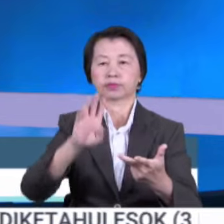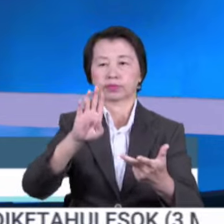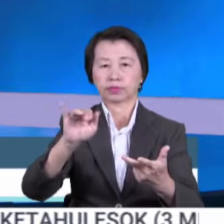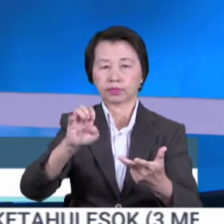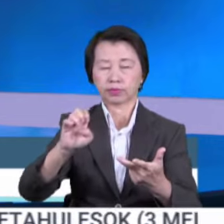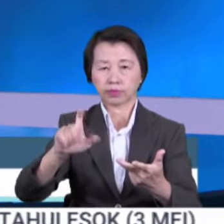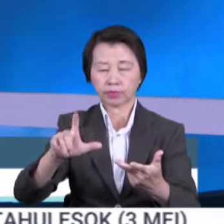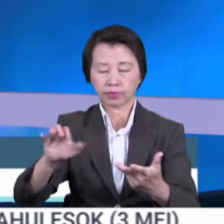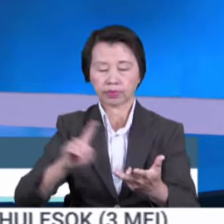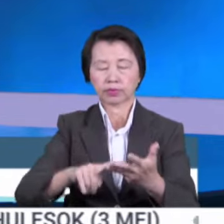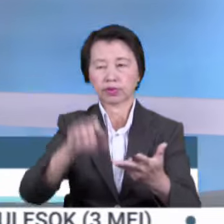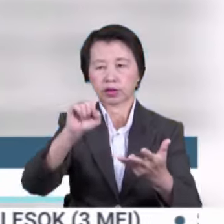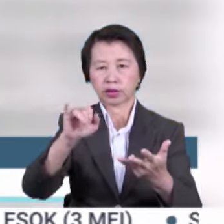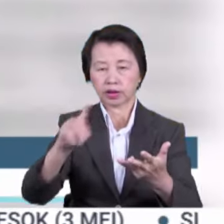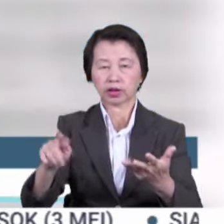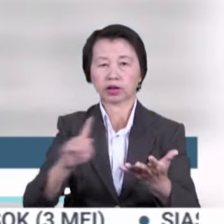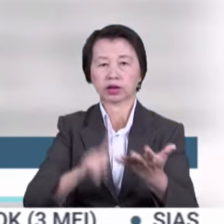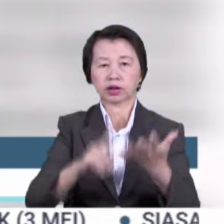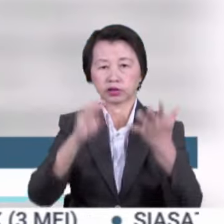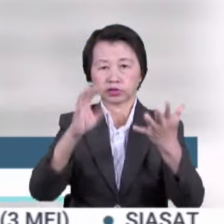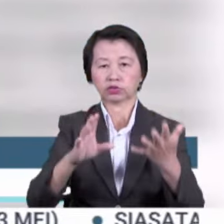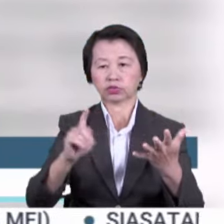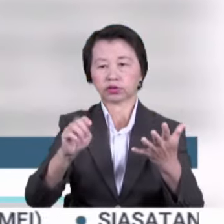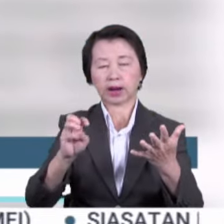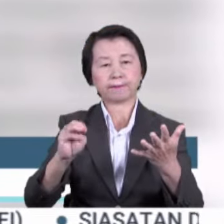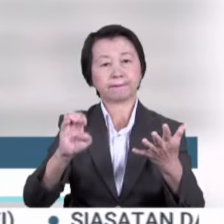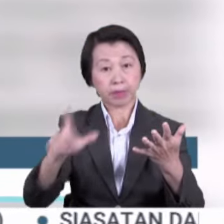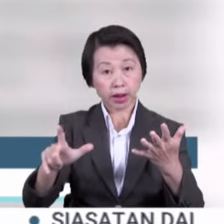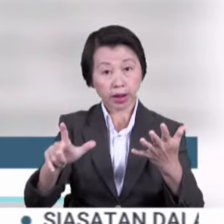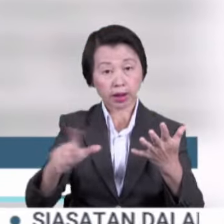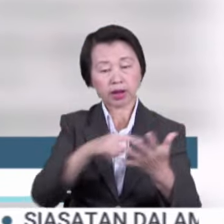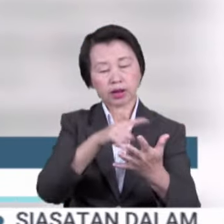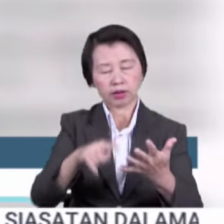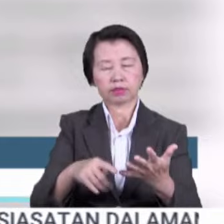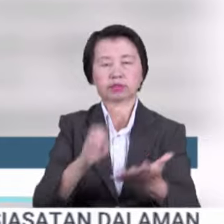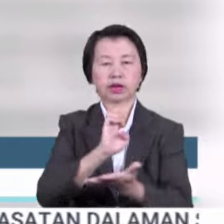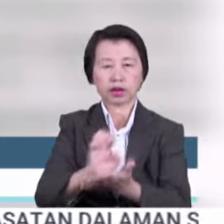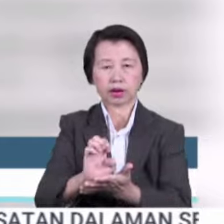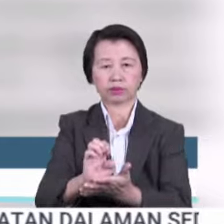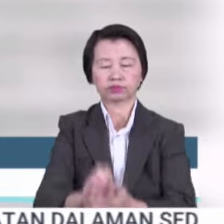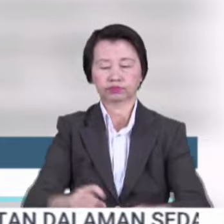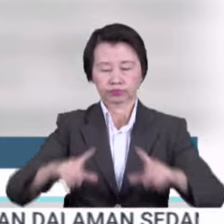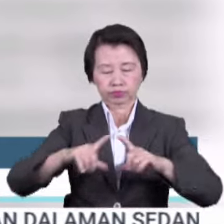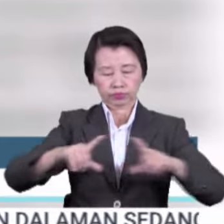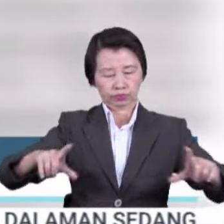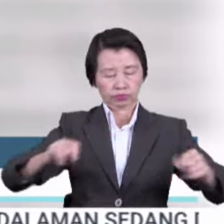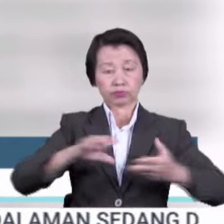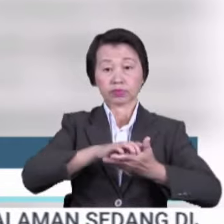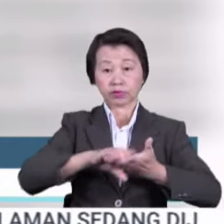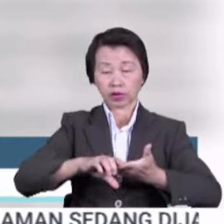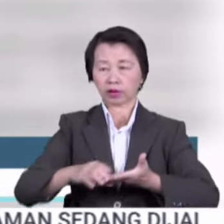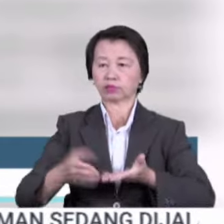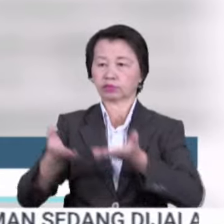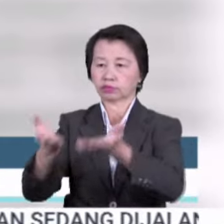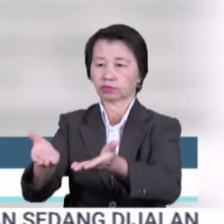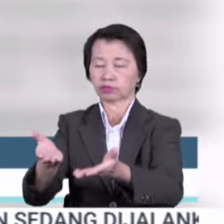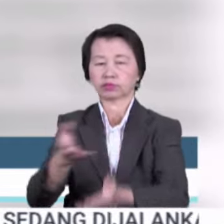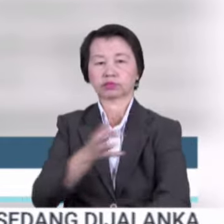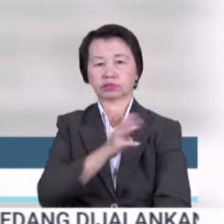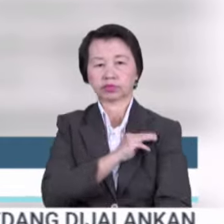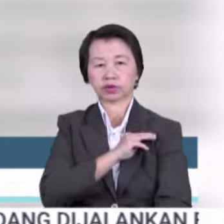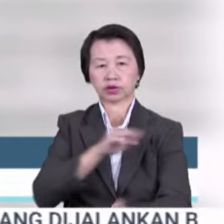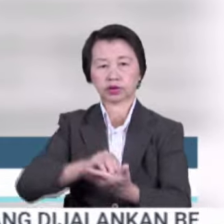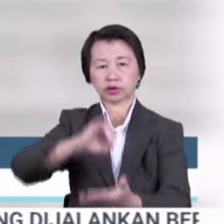takmir seluruh selango R posisi satu kenyataan tersebut dipersembahkan oleh menteri di jabatan